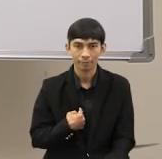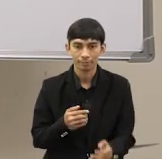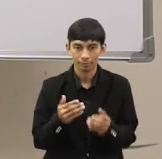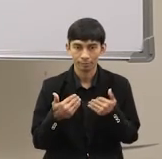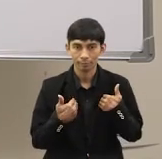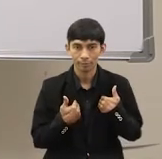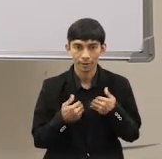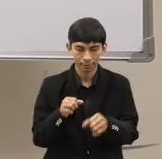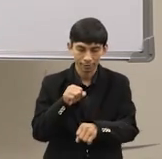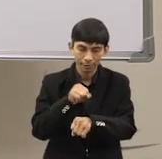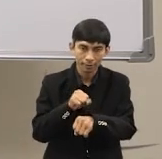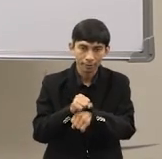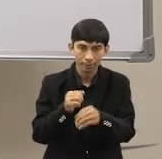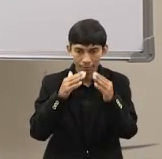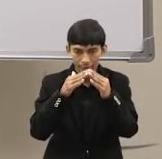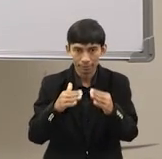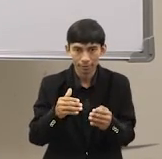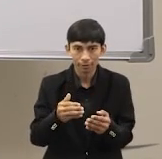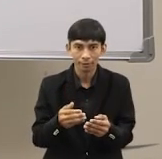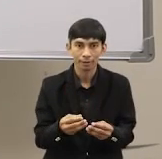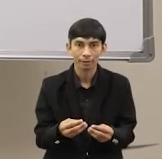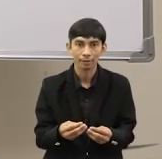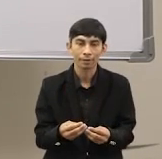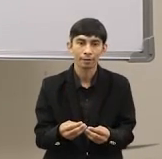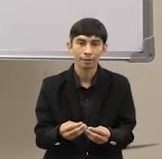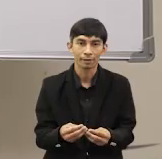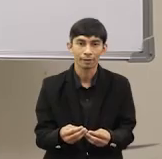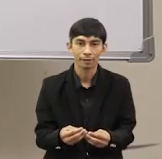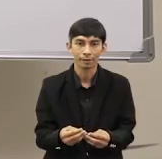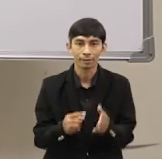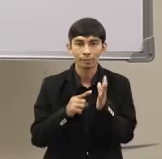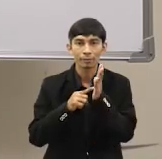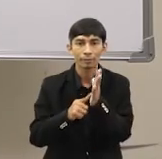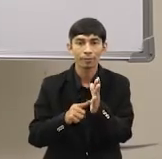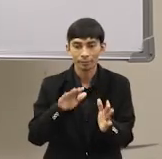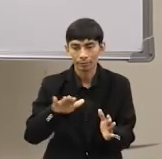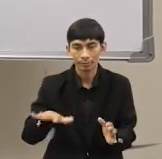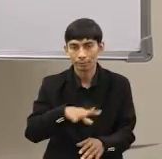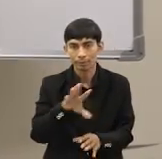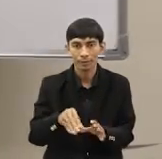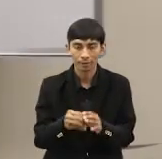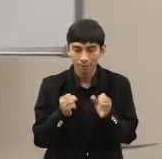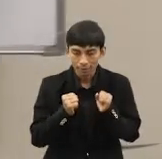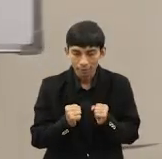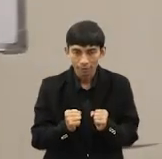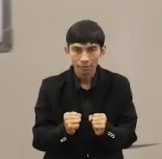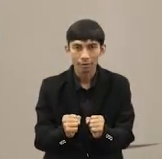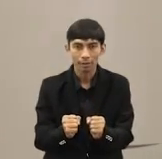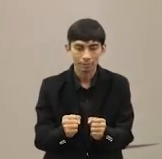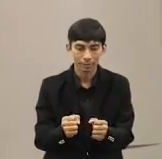cồn cạch đố chì chung khói nha con ná khom riêng bằng to